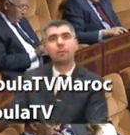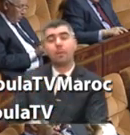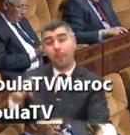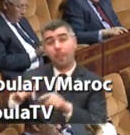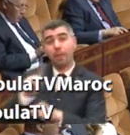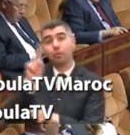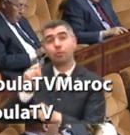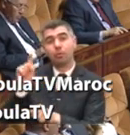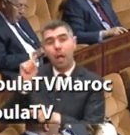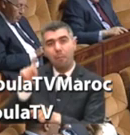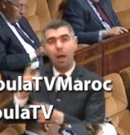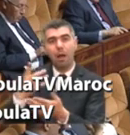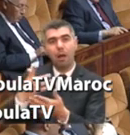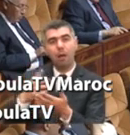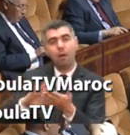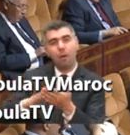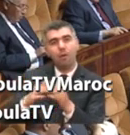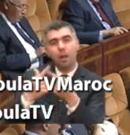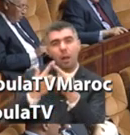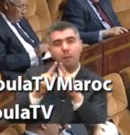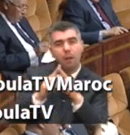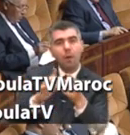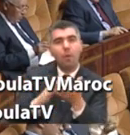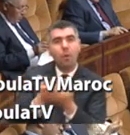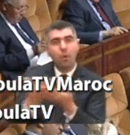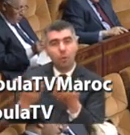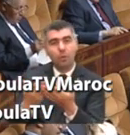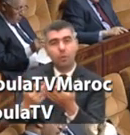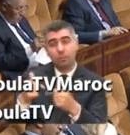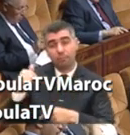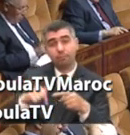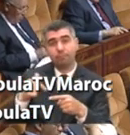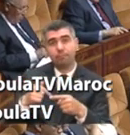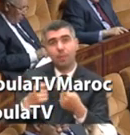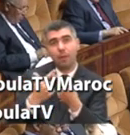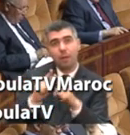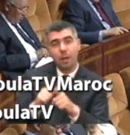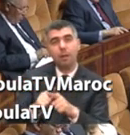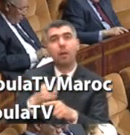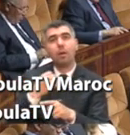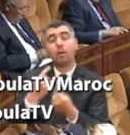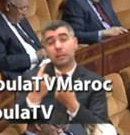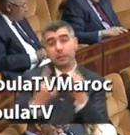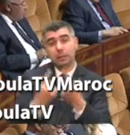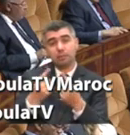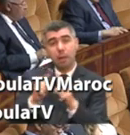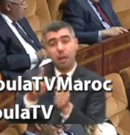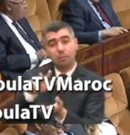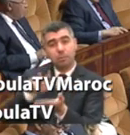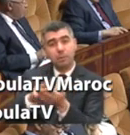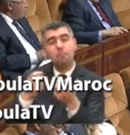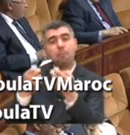جماعات ومناطق مهمشة تعاني من غياب أبسط متطلبات الحياة ومن العزلة، وكانت موضوع التوصيات. أعطي